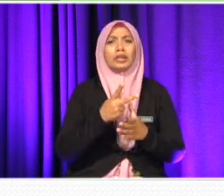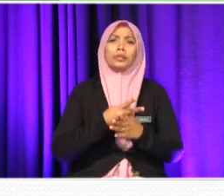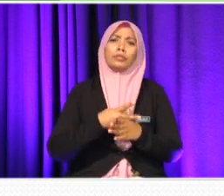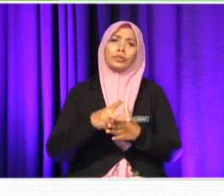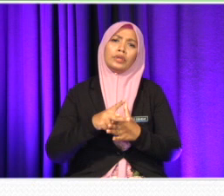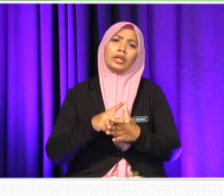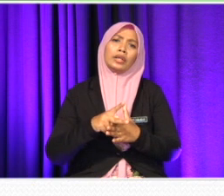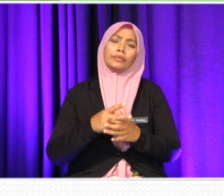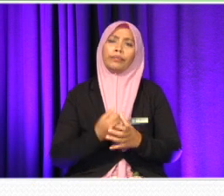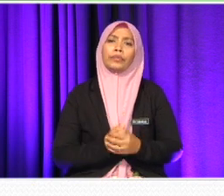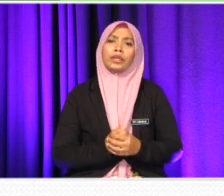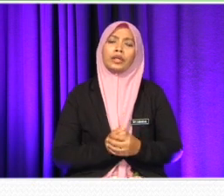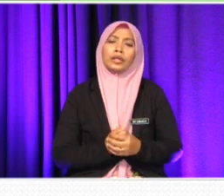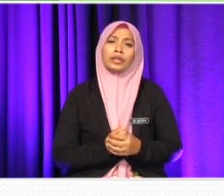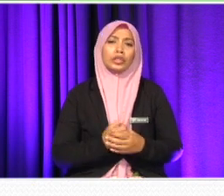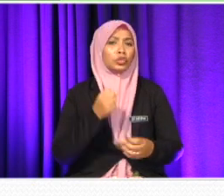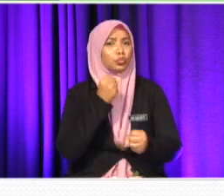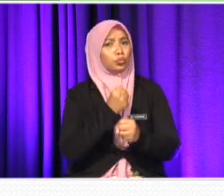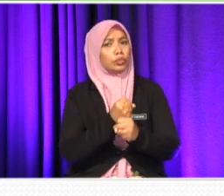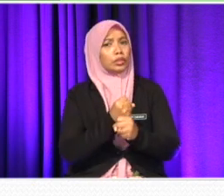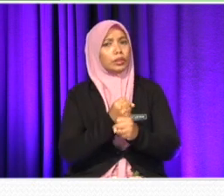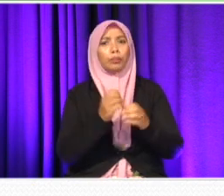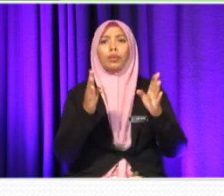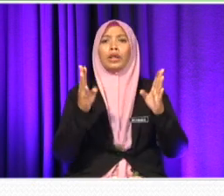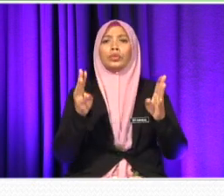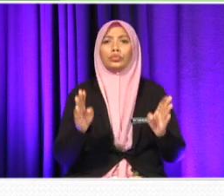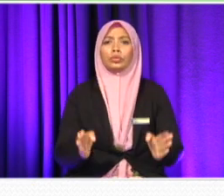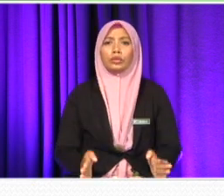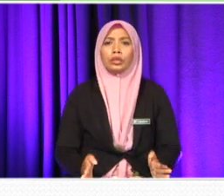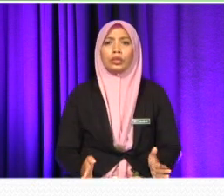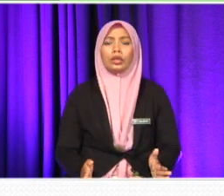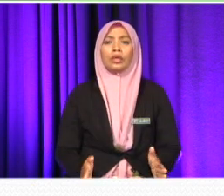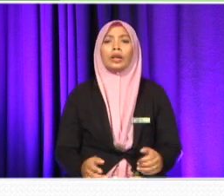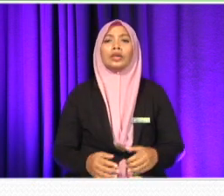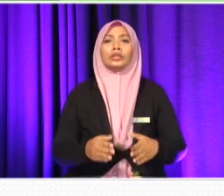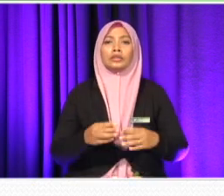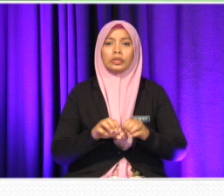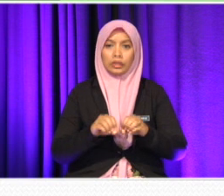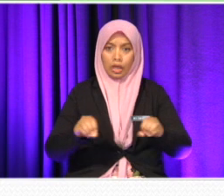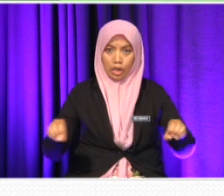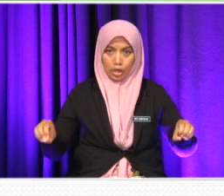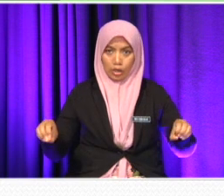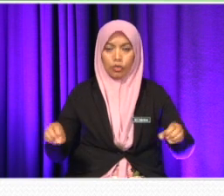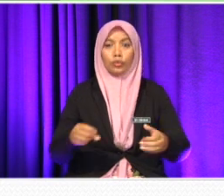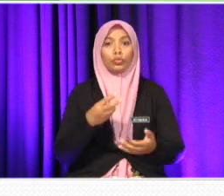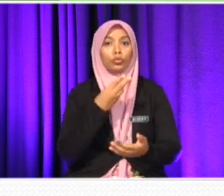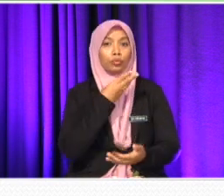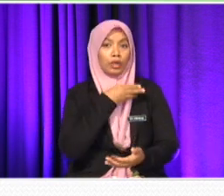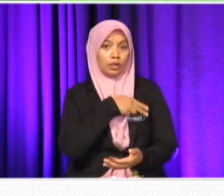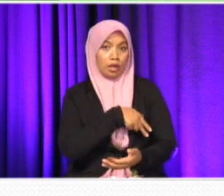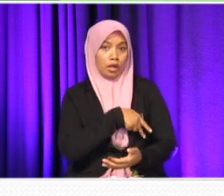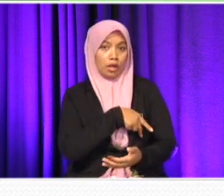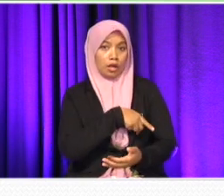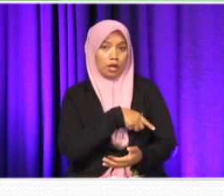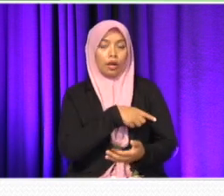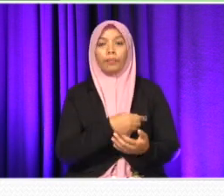adalah kaitan tentang semua manusia gimana jawaban keuangan akan menyalurkan dana kepada jabatan tubuh manusia untuk apa